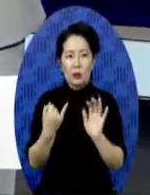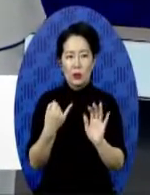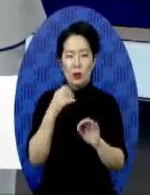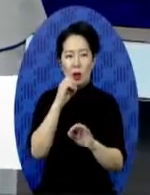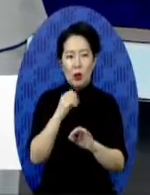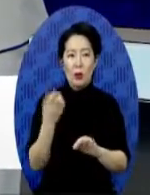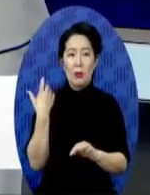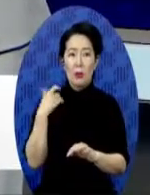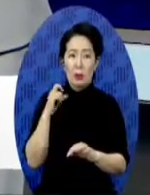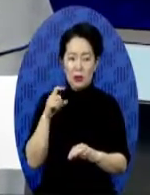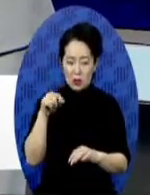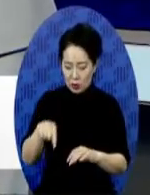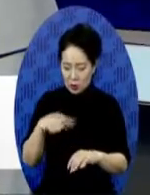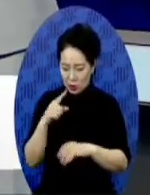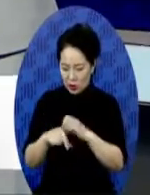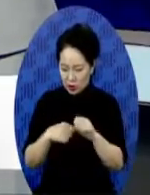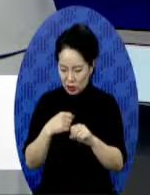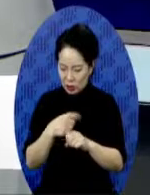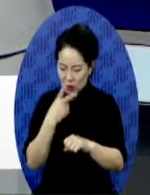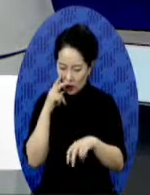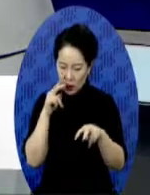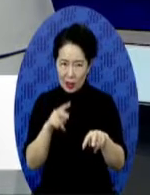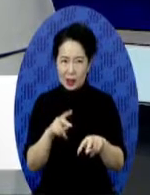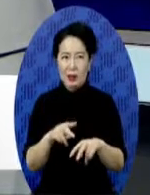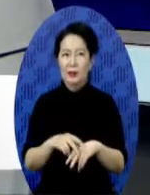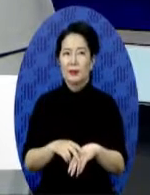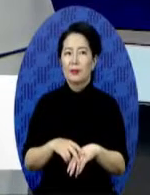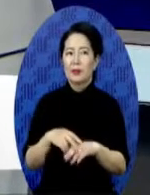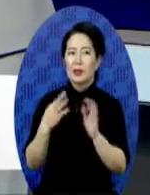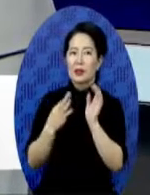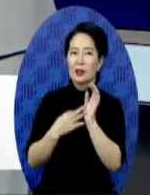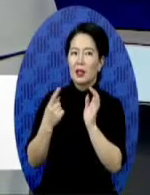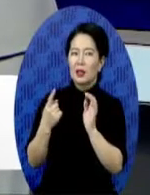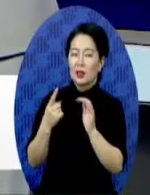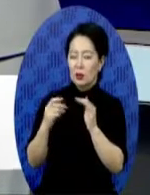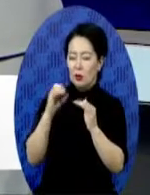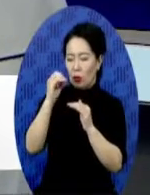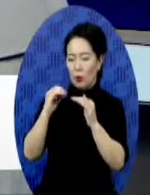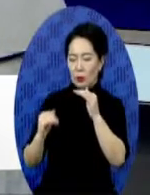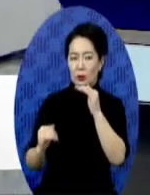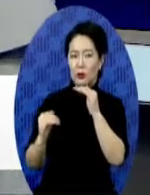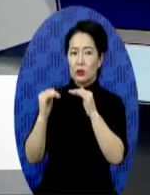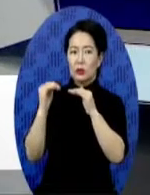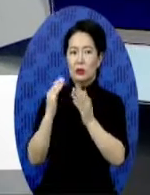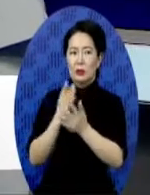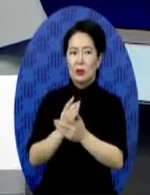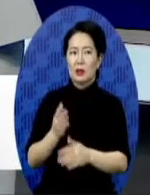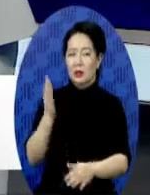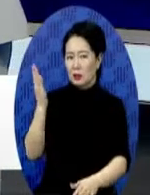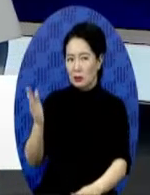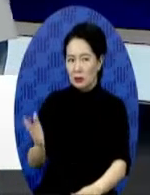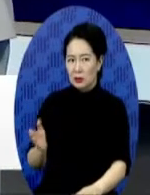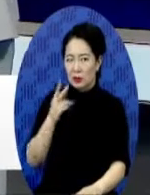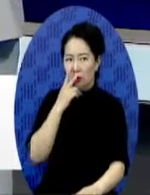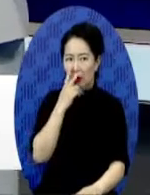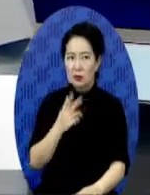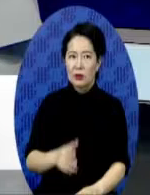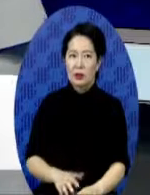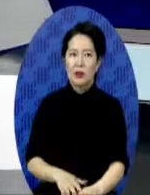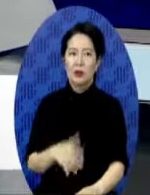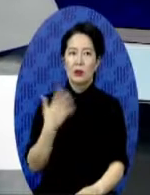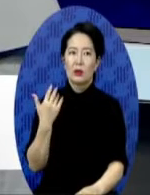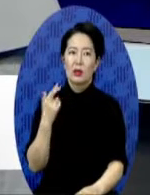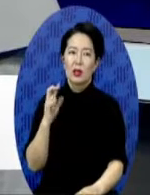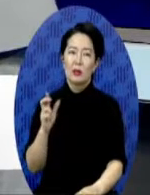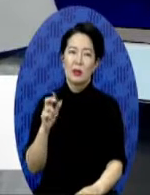77.6% байсан бол яг энэ жилийн одоогийн байдлаар авч үзэх юм бол 81-д хүрч өссөн юм дүнтэй байгаа. За хойно бид дэлгэцэнд харуулж байна.